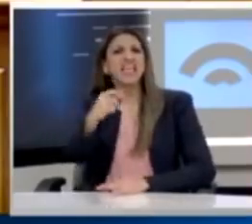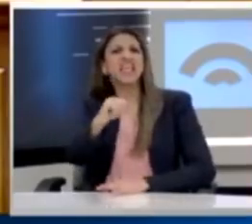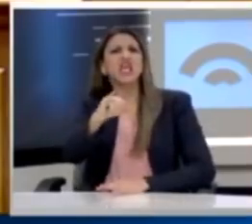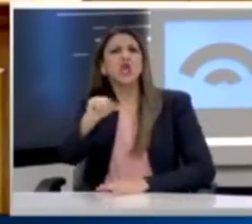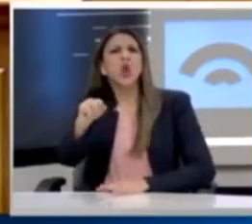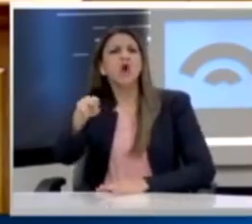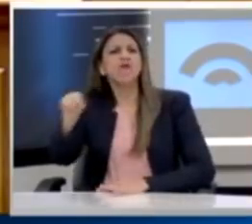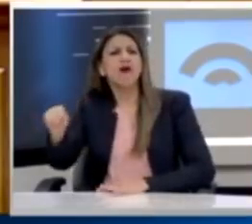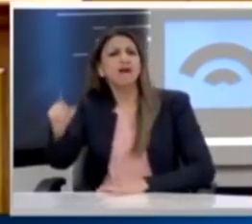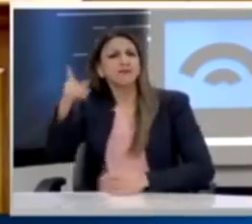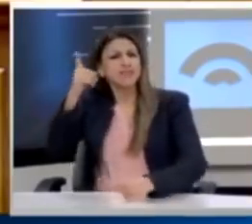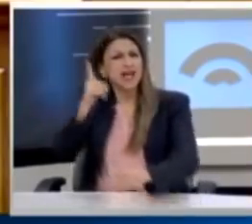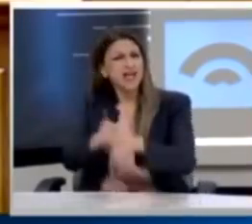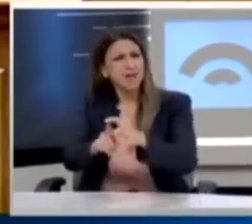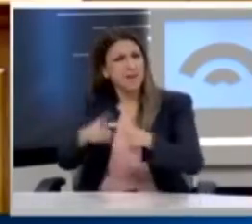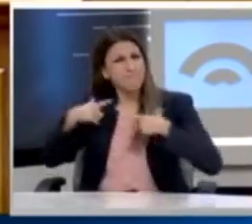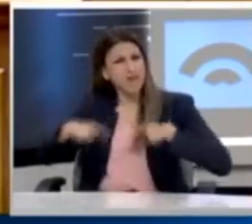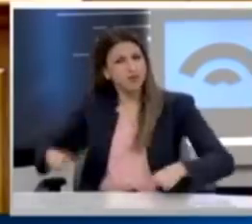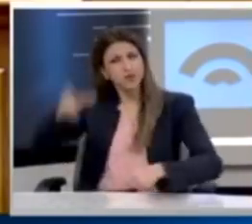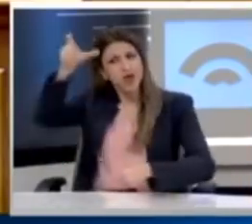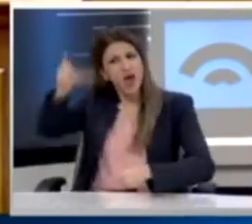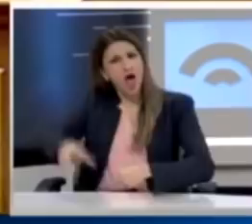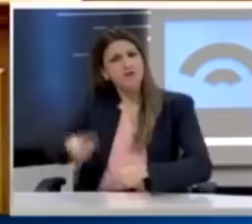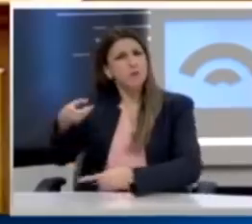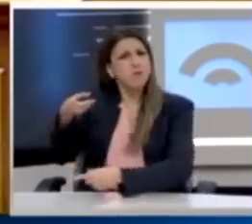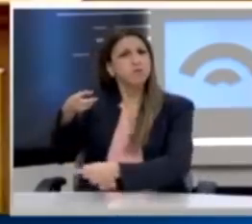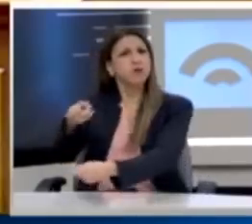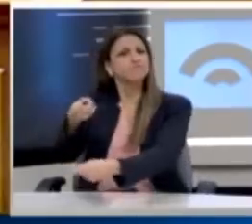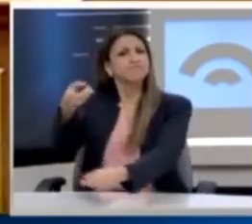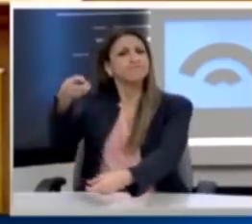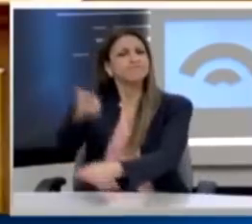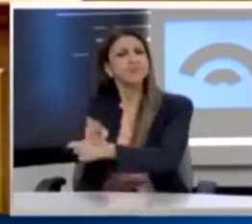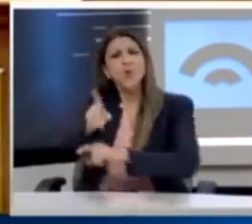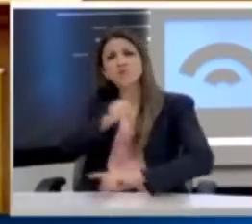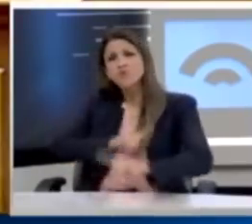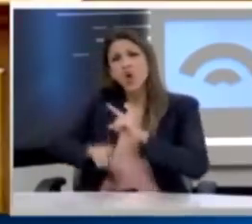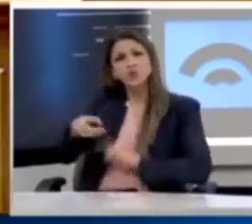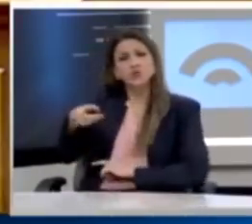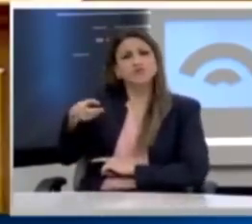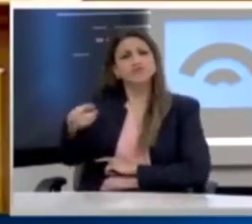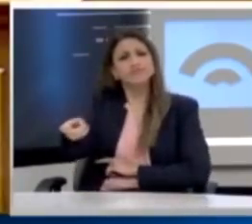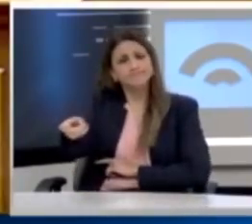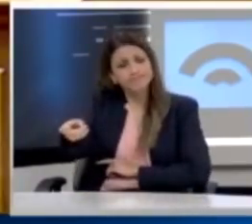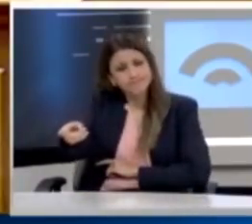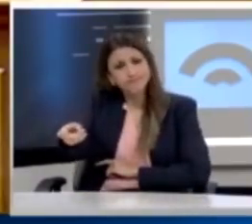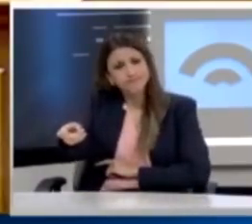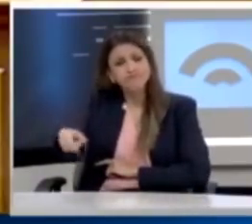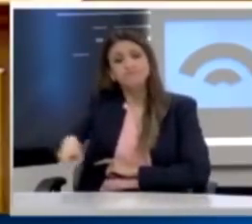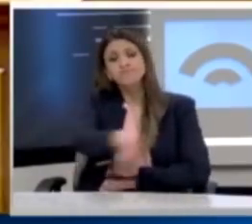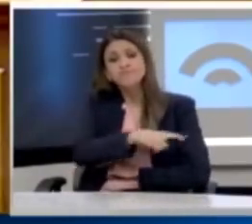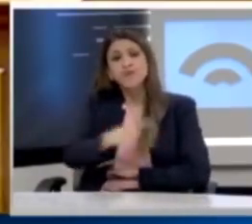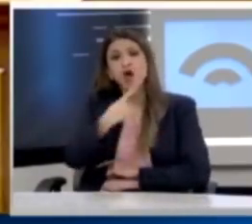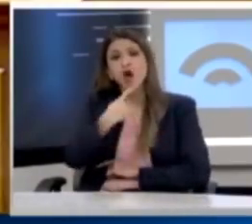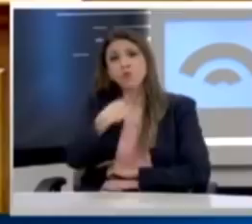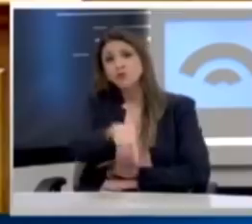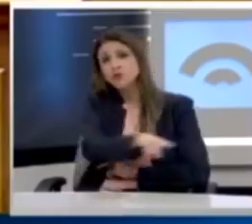Γκίνη, ηρωίδα την οποία εκτέλεσαν τα δολοφονικά όπλα που είχαν